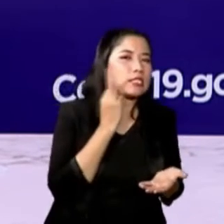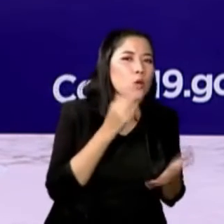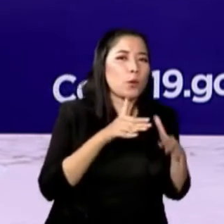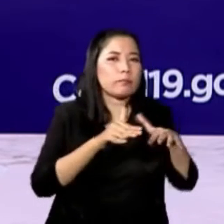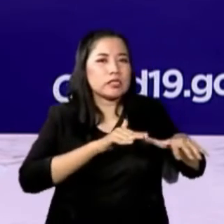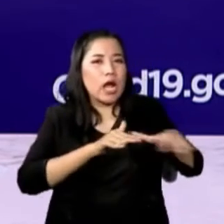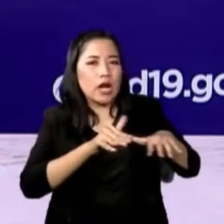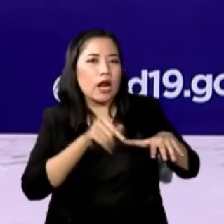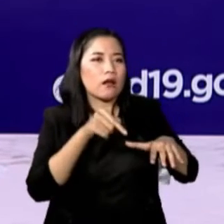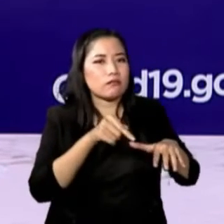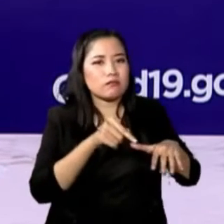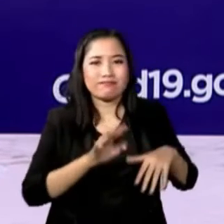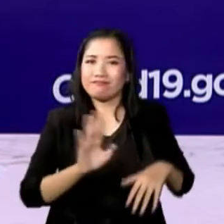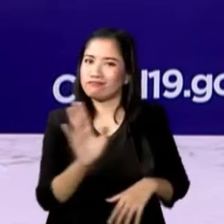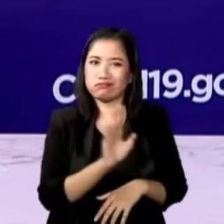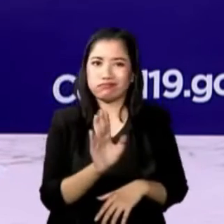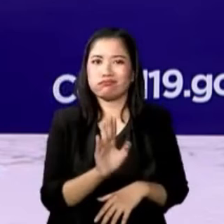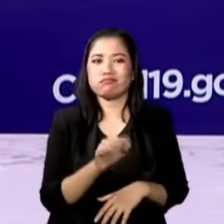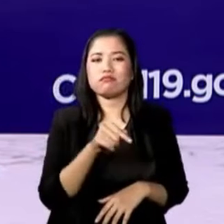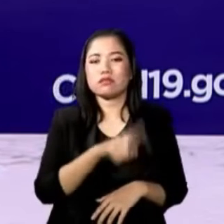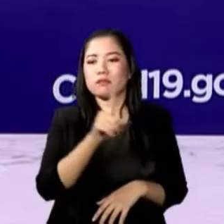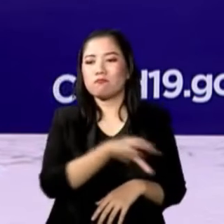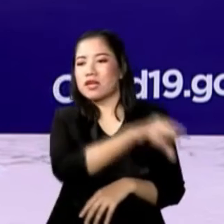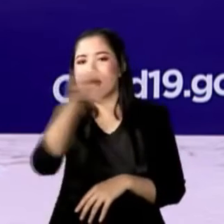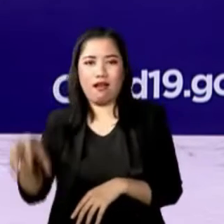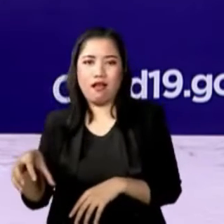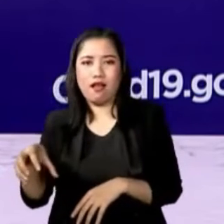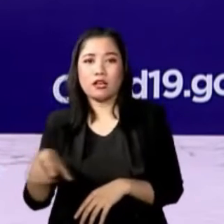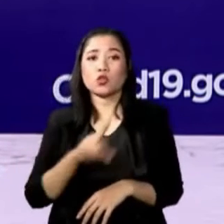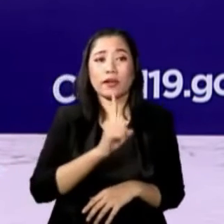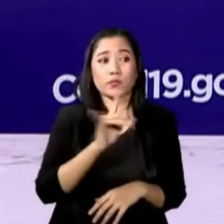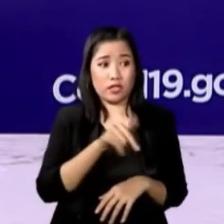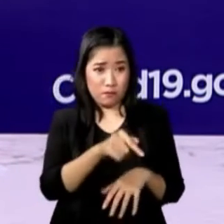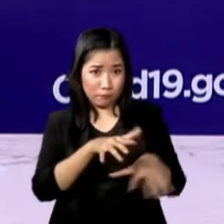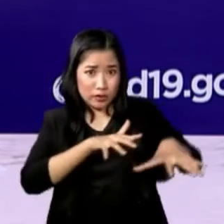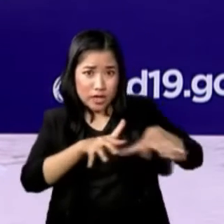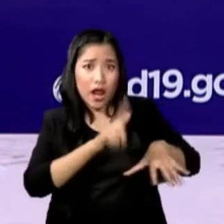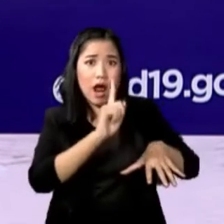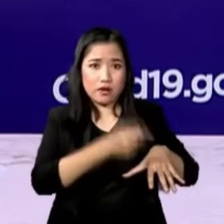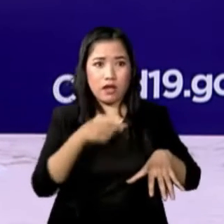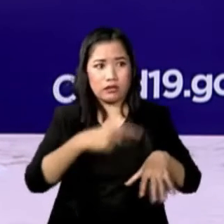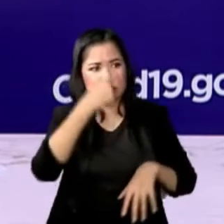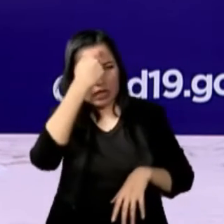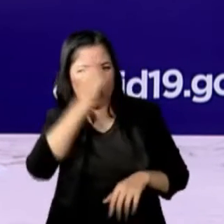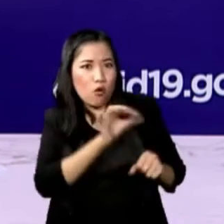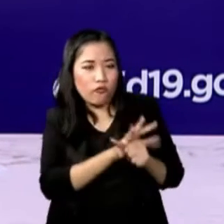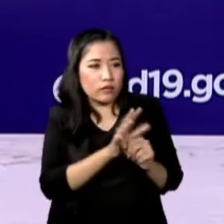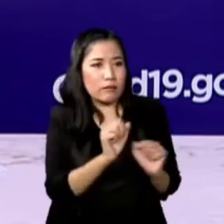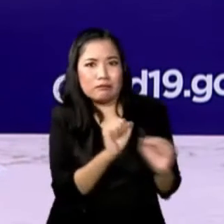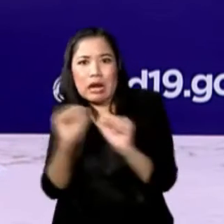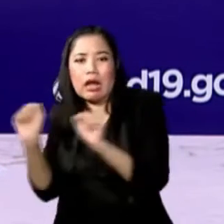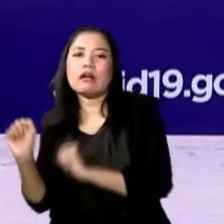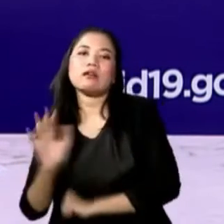dilakukan mobilisasi pasien pada saat bencana terjadi. BPBD dan pemerintah daerah